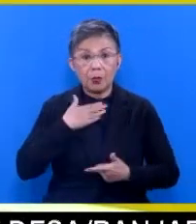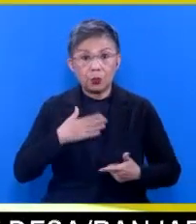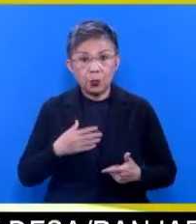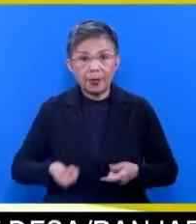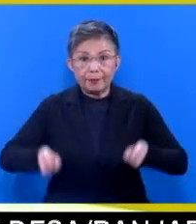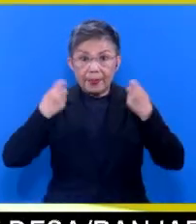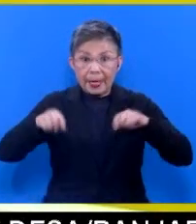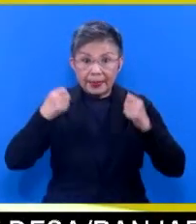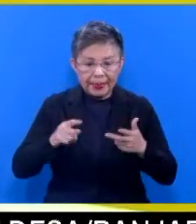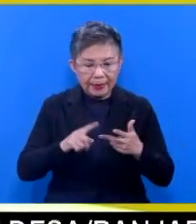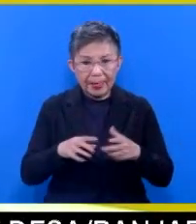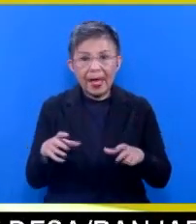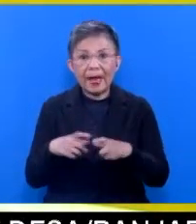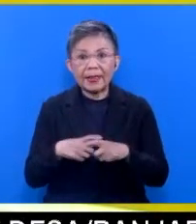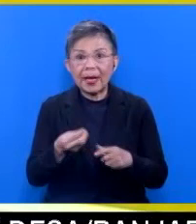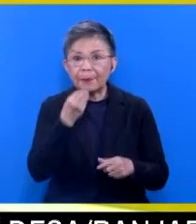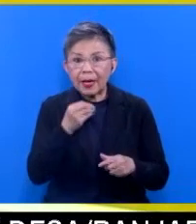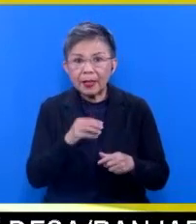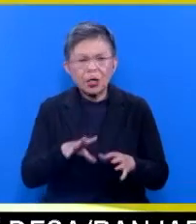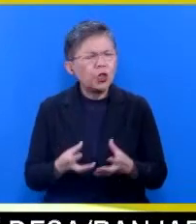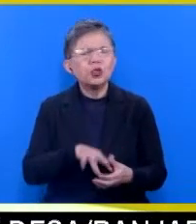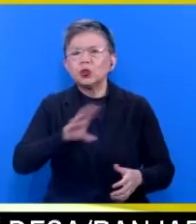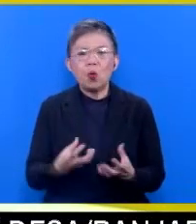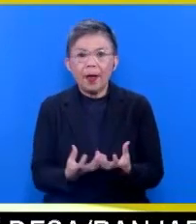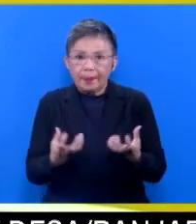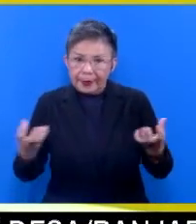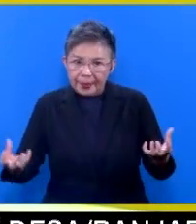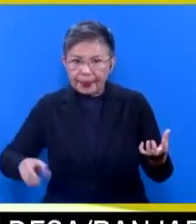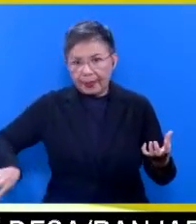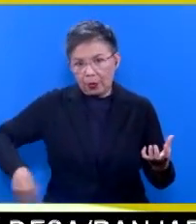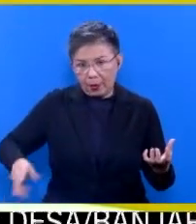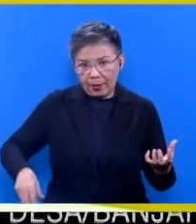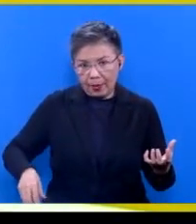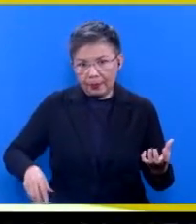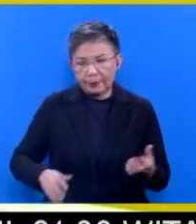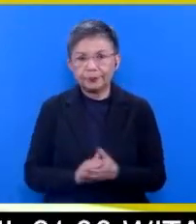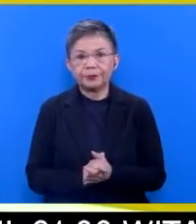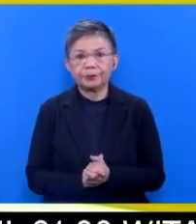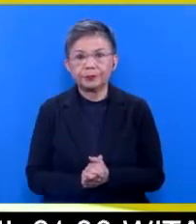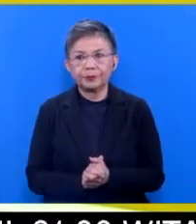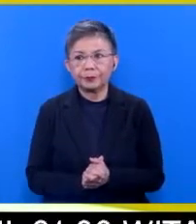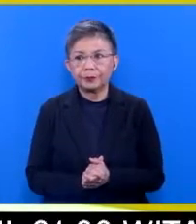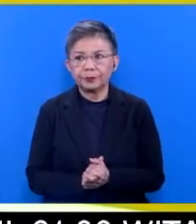mandi dan juga peralatan makan harus terpisah dari anggota keluarga lain.